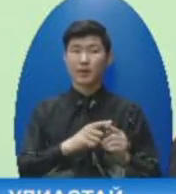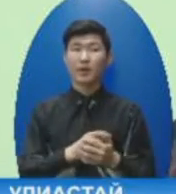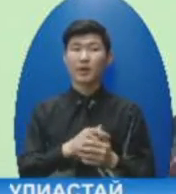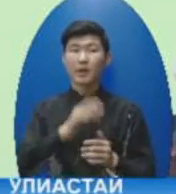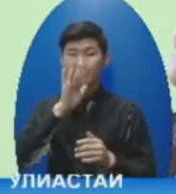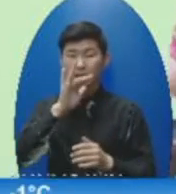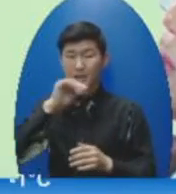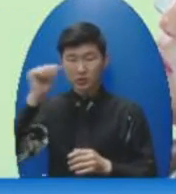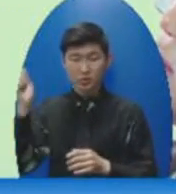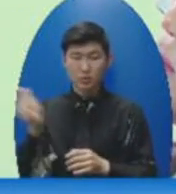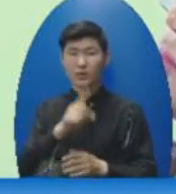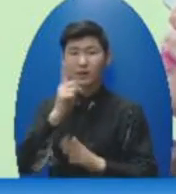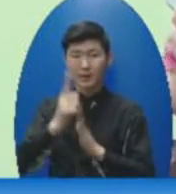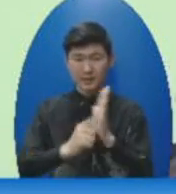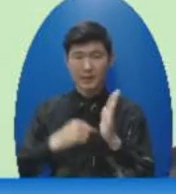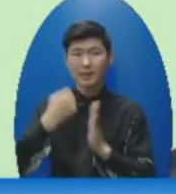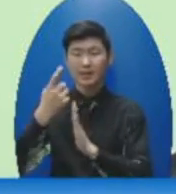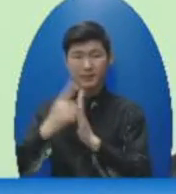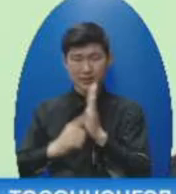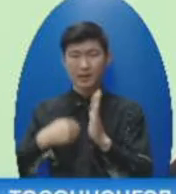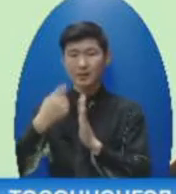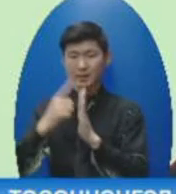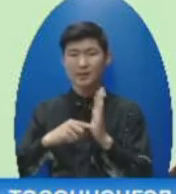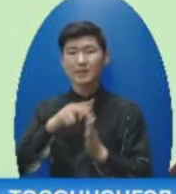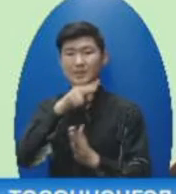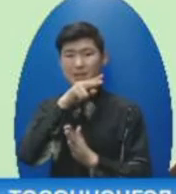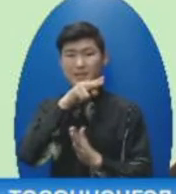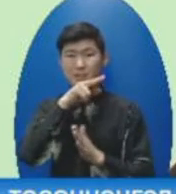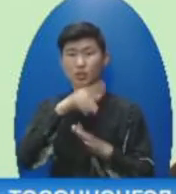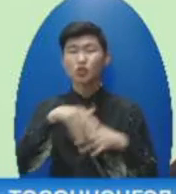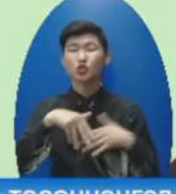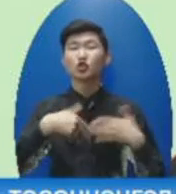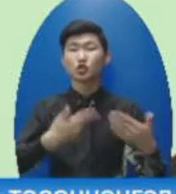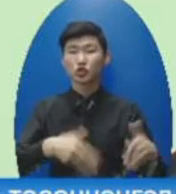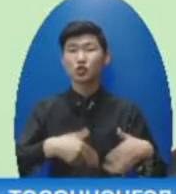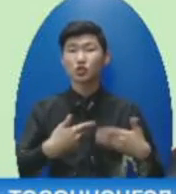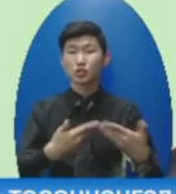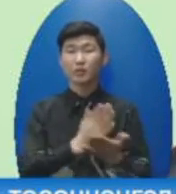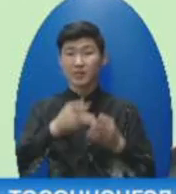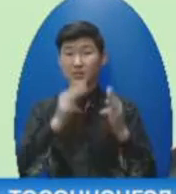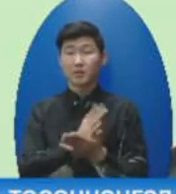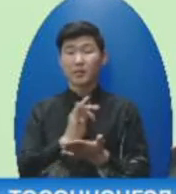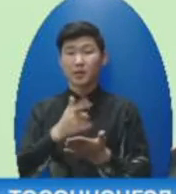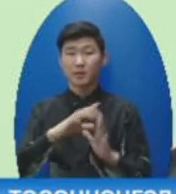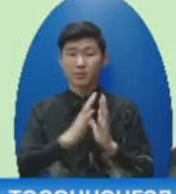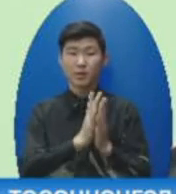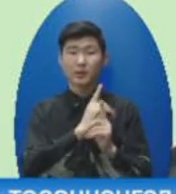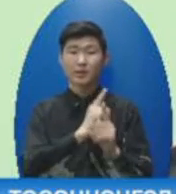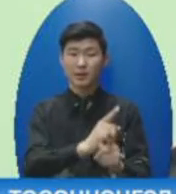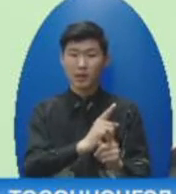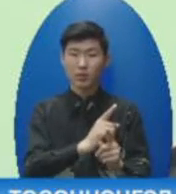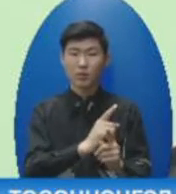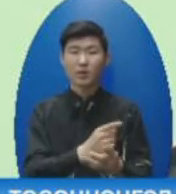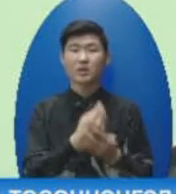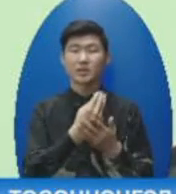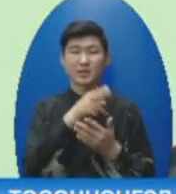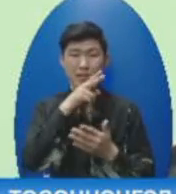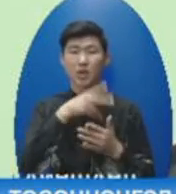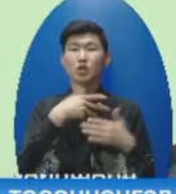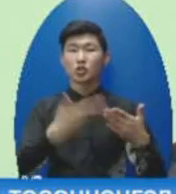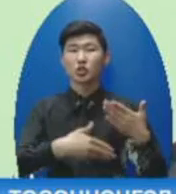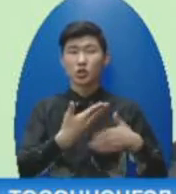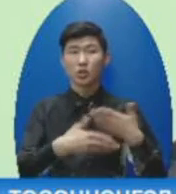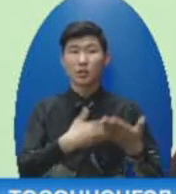насан туршид нь сар болгон цалин олгодог. Ийм шийдвэртэй энэ дагуу цалин олгоод ингэ явж байгаа.